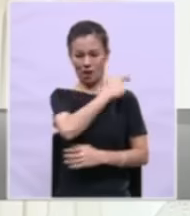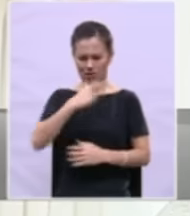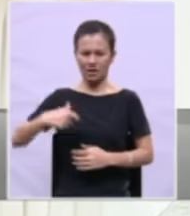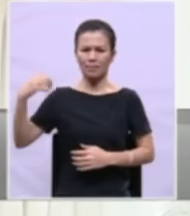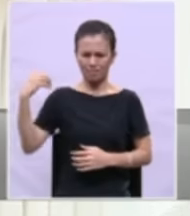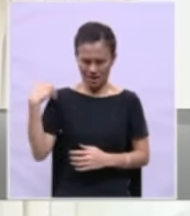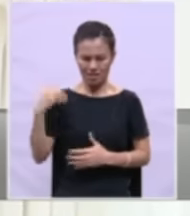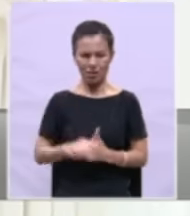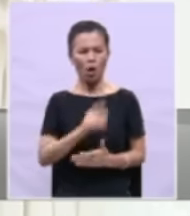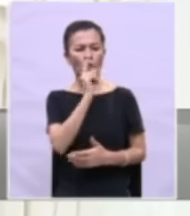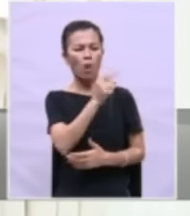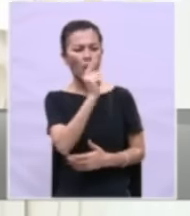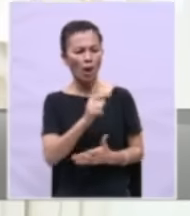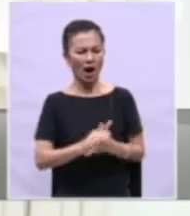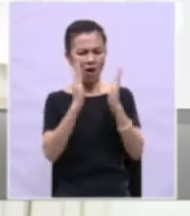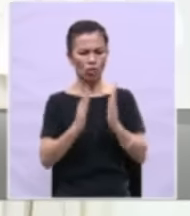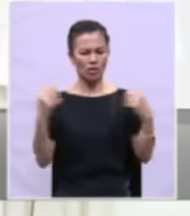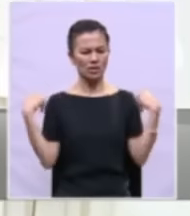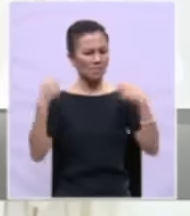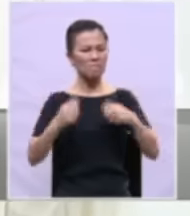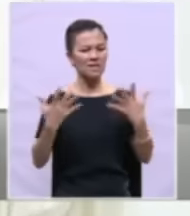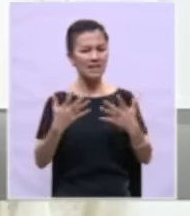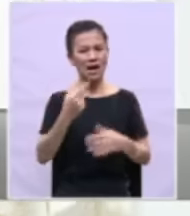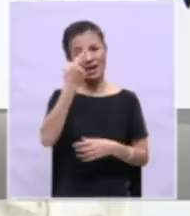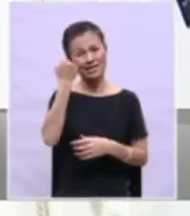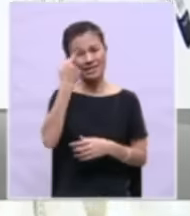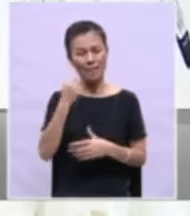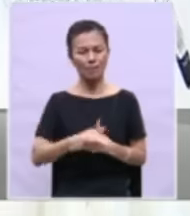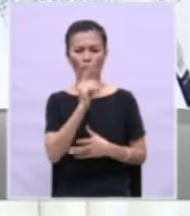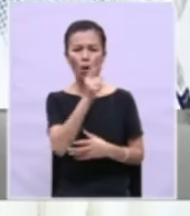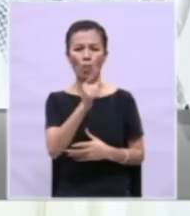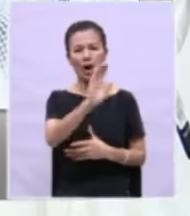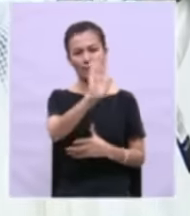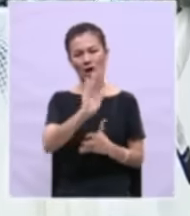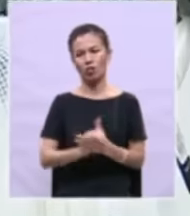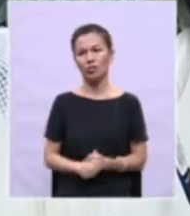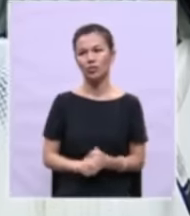ขออย่าตำหนิหรือไล่ล่าคนที่ไม่ได้ใส่เสื้อสีดำ